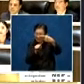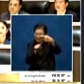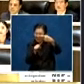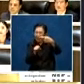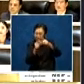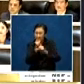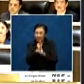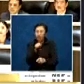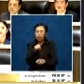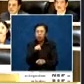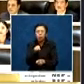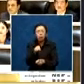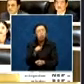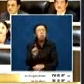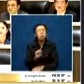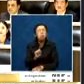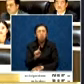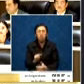ไม่ล่มเนี่ย